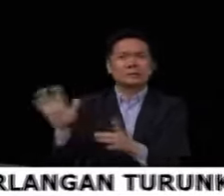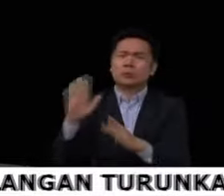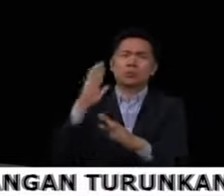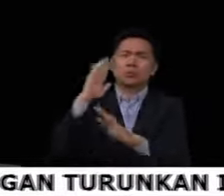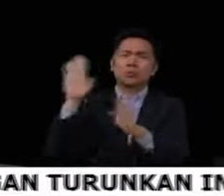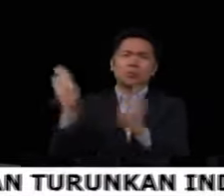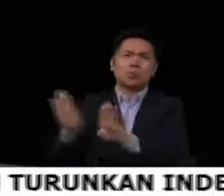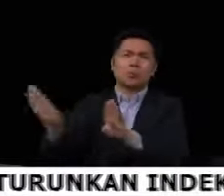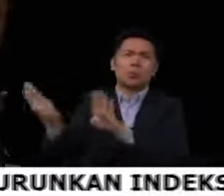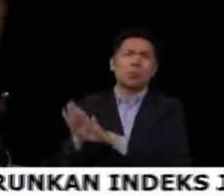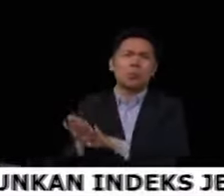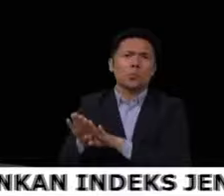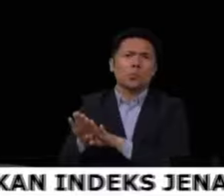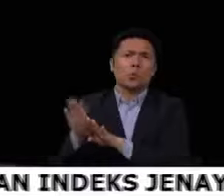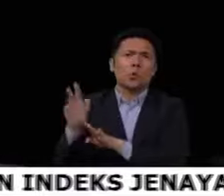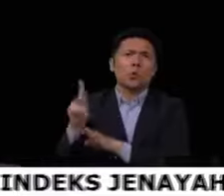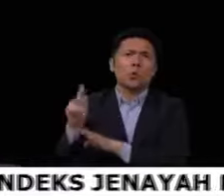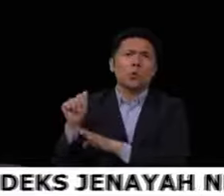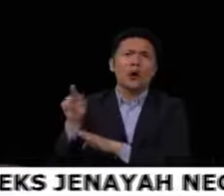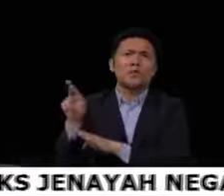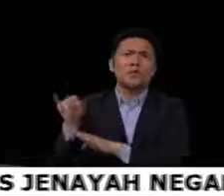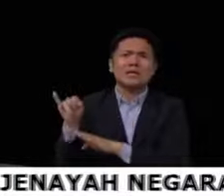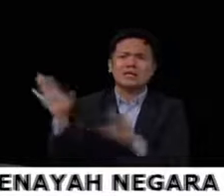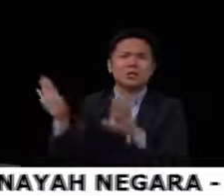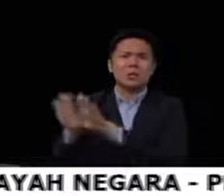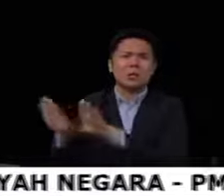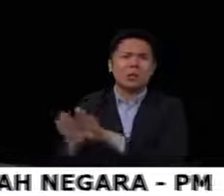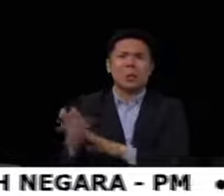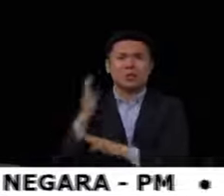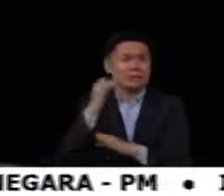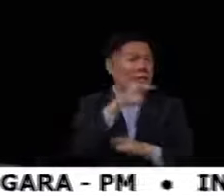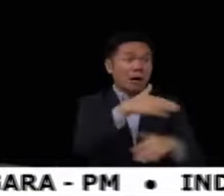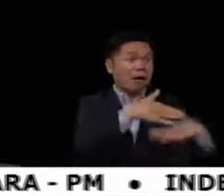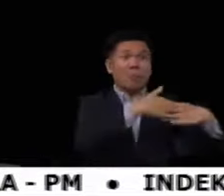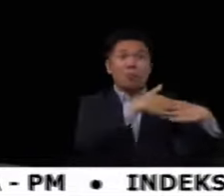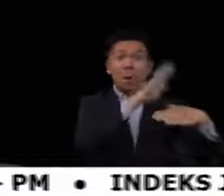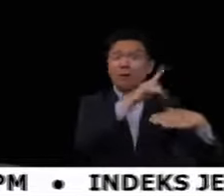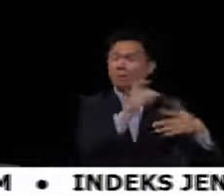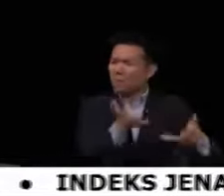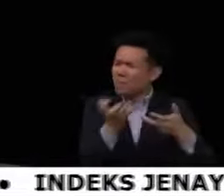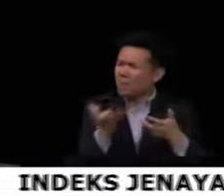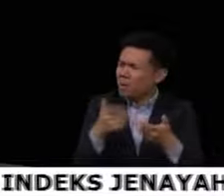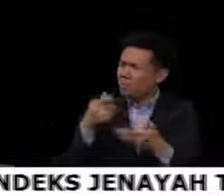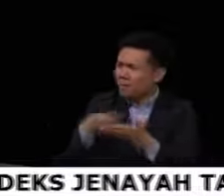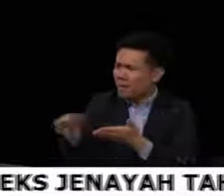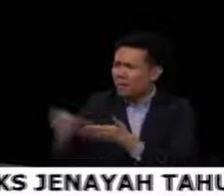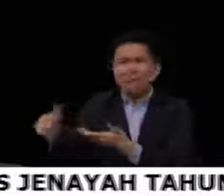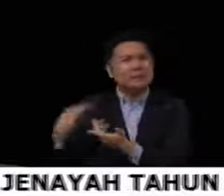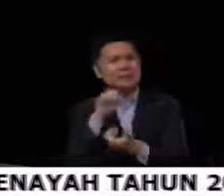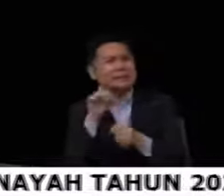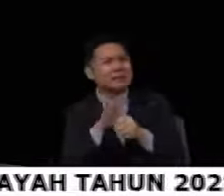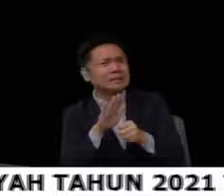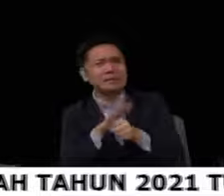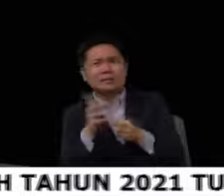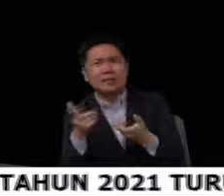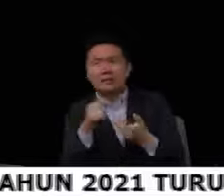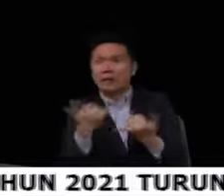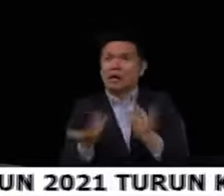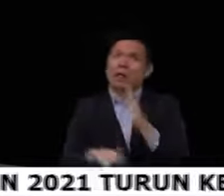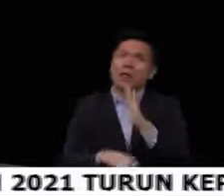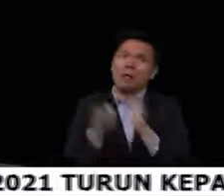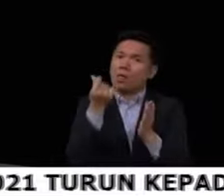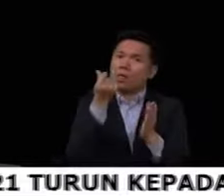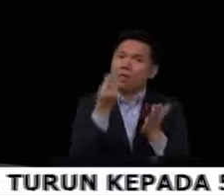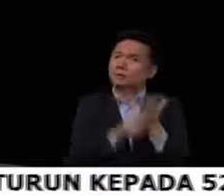mile dibuka sudah pasti pemintaan yang mendadak ini menyebabkan permintaan lebih daripada bekalan hal ini menyebabkan kadar harga barang-barang naik